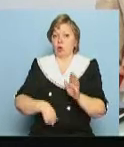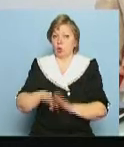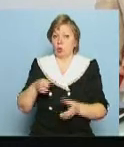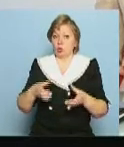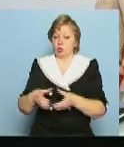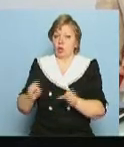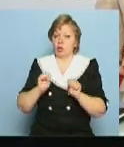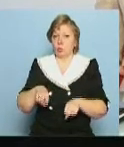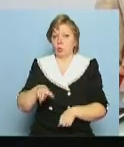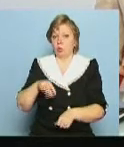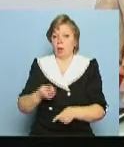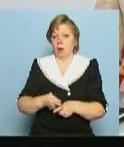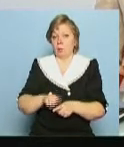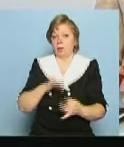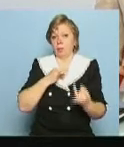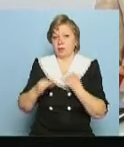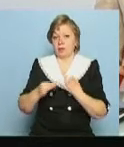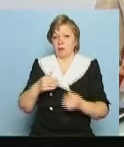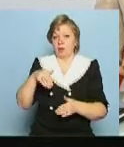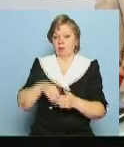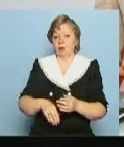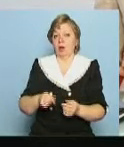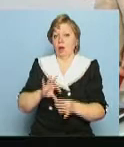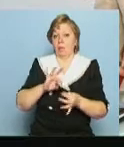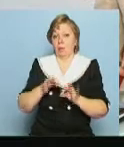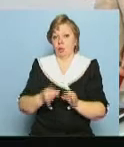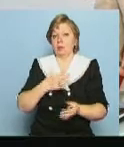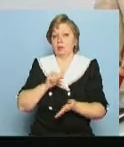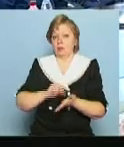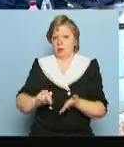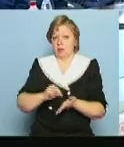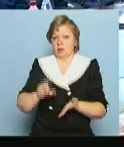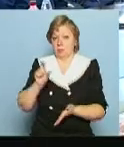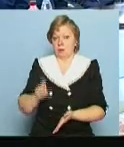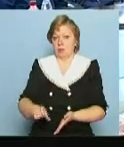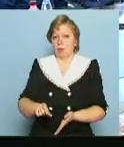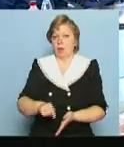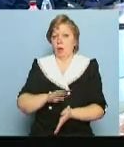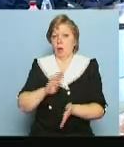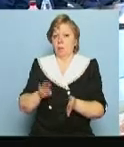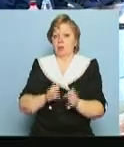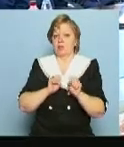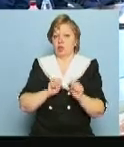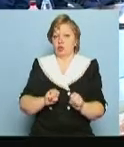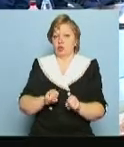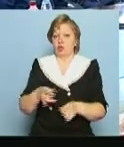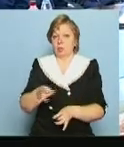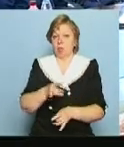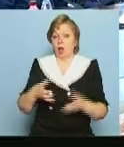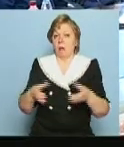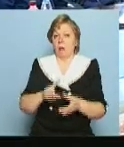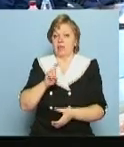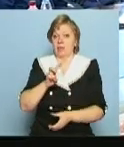Об этом говорили накануне в резиденции. Подробности в сюжете Альбины Гареевой. Под крылом республики команды «Зенит» и «ЖЭСК»